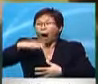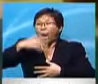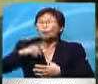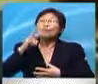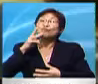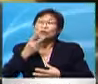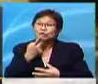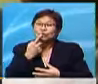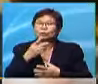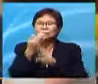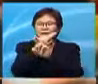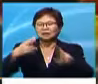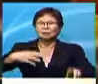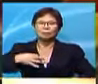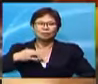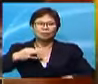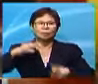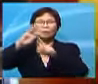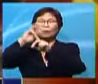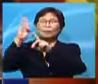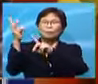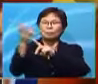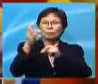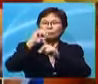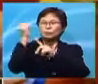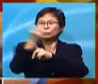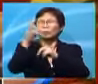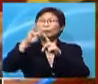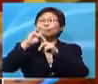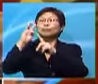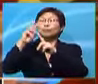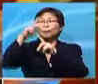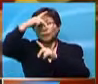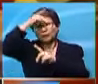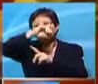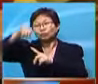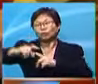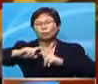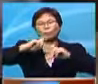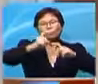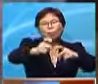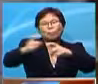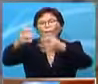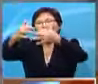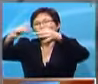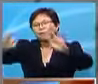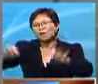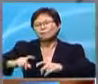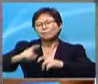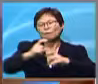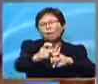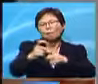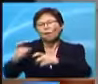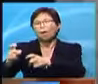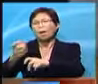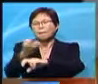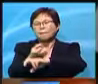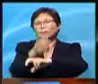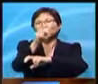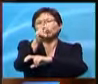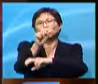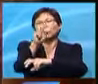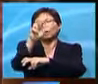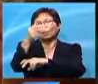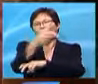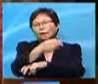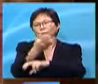sukarelawan persatuan kebajikan petrajaya pkpj untuk diagih secara percuma di kawasan batu kaw dan batu